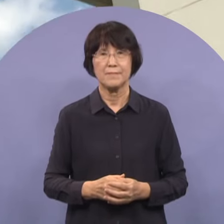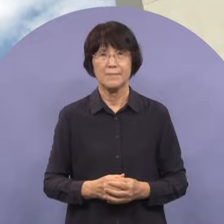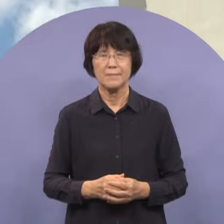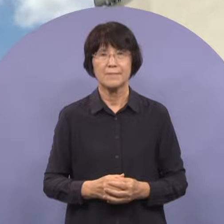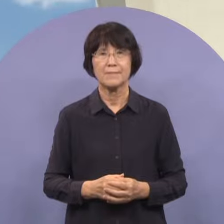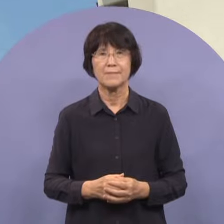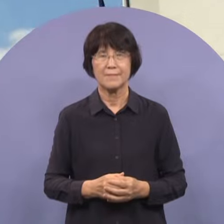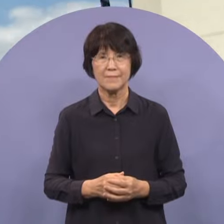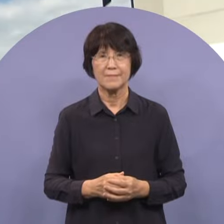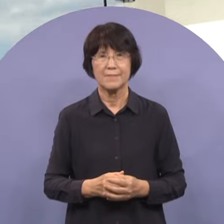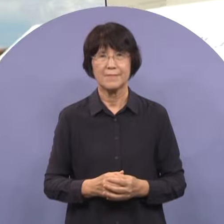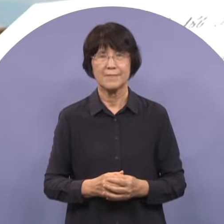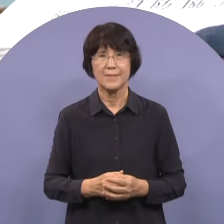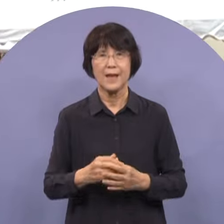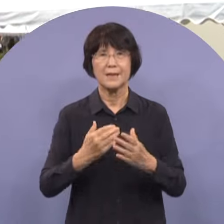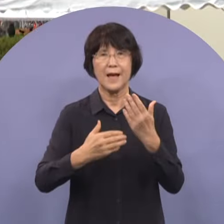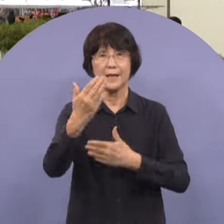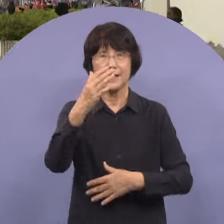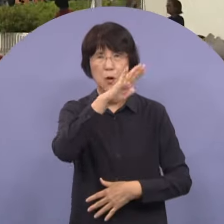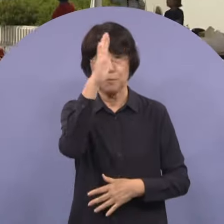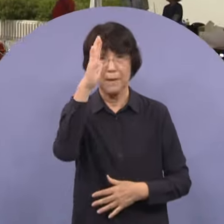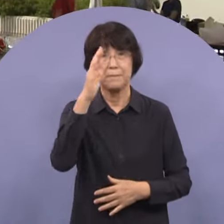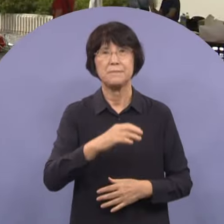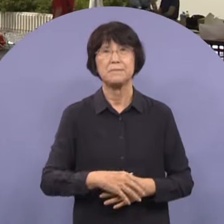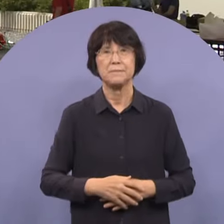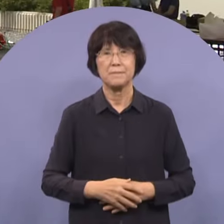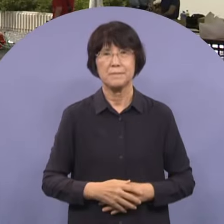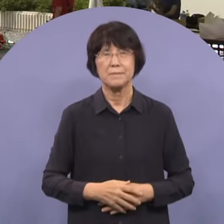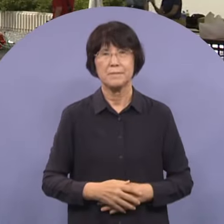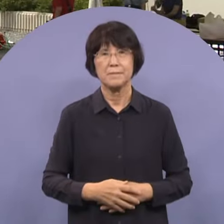そして大会本番を迎えた。